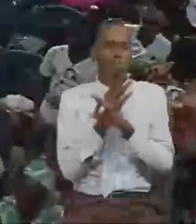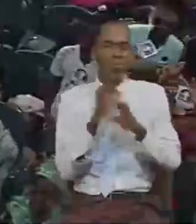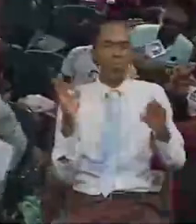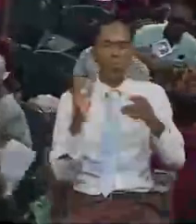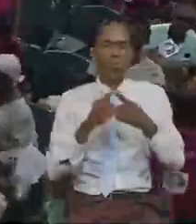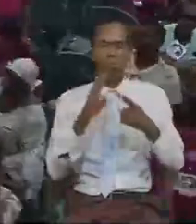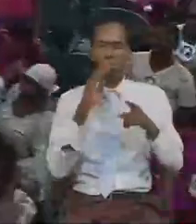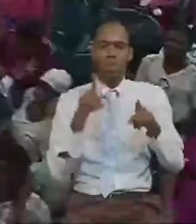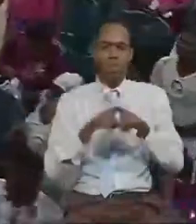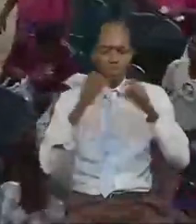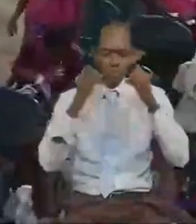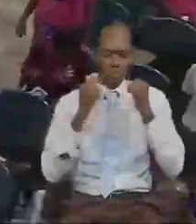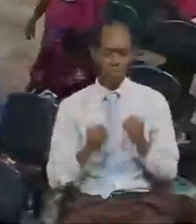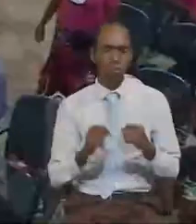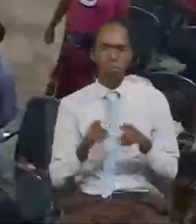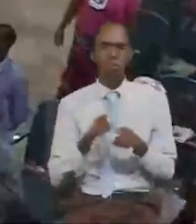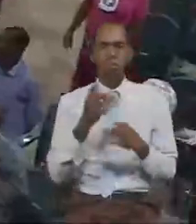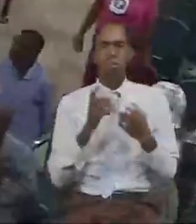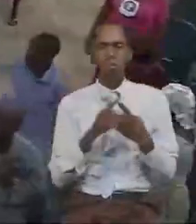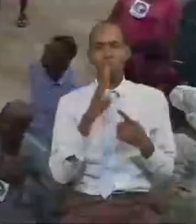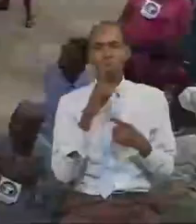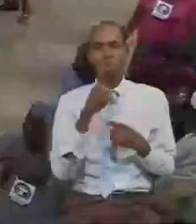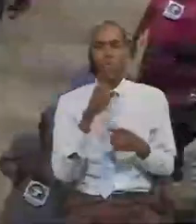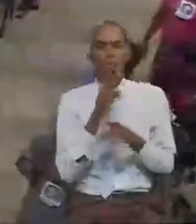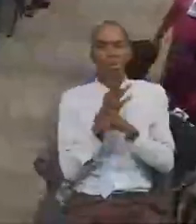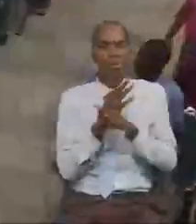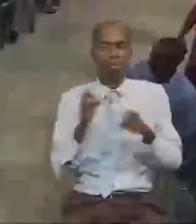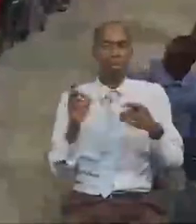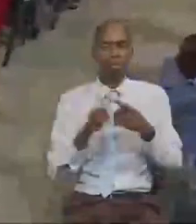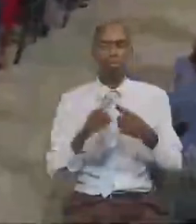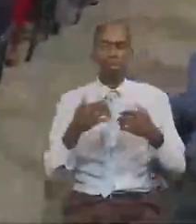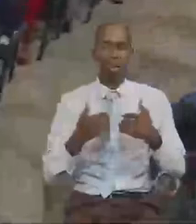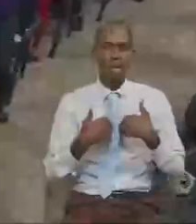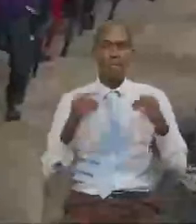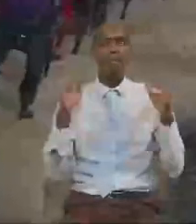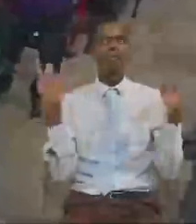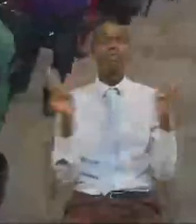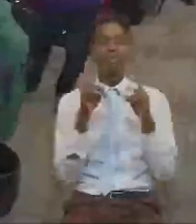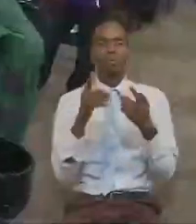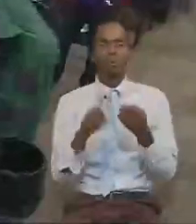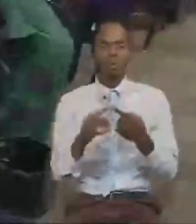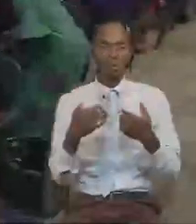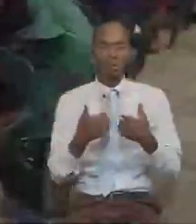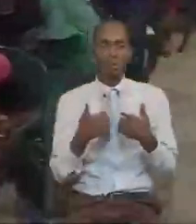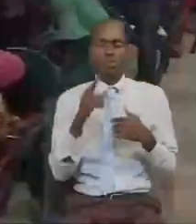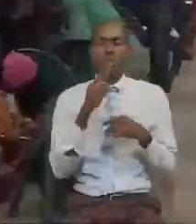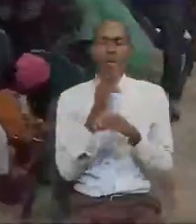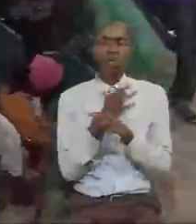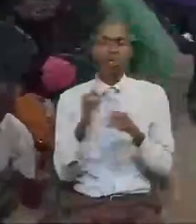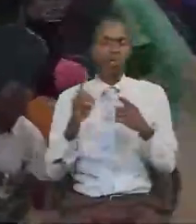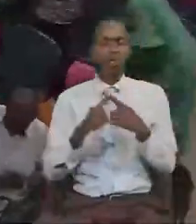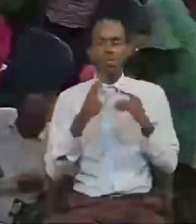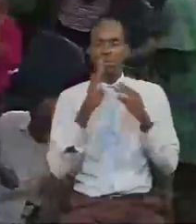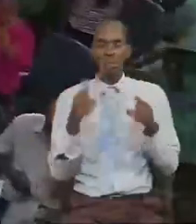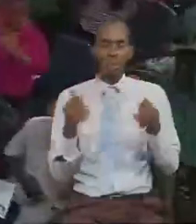tu veux l'être. Tu es libre pour être aussi victorieux que tu le veux. Tu es libre pour être aussi puissant que tu le